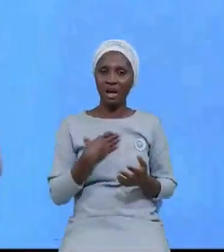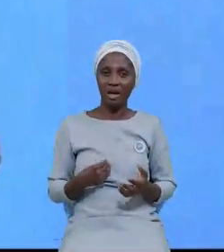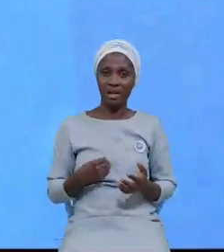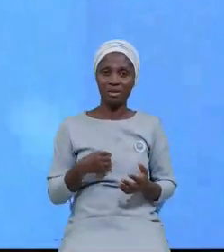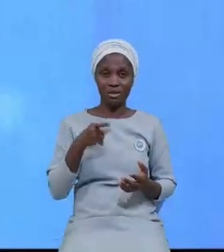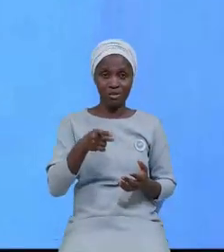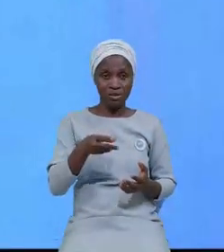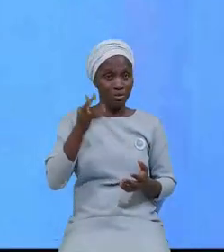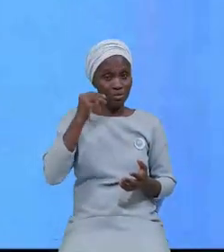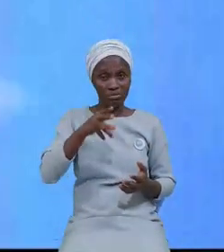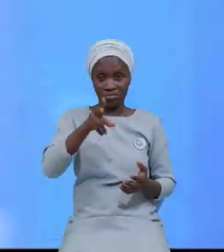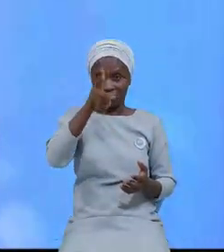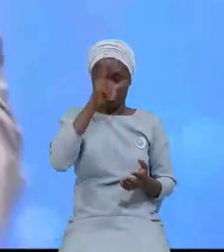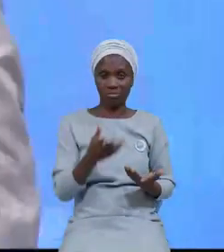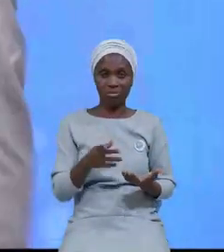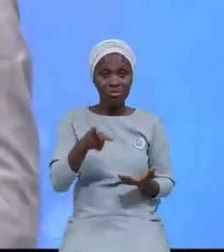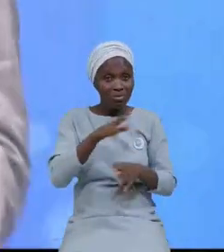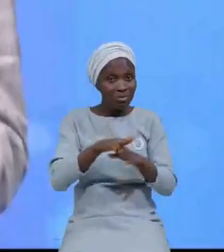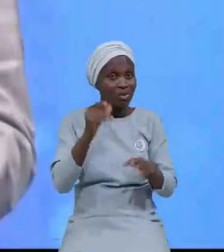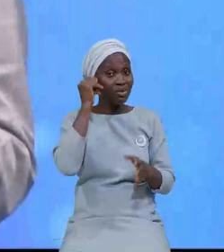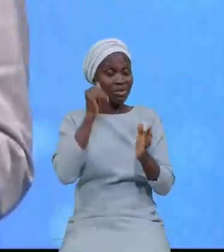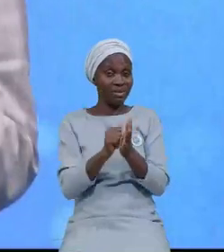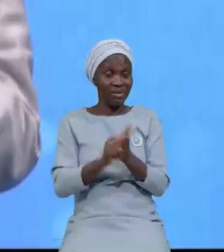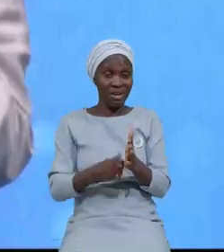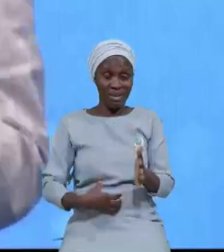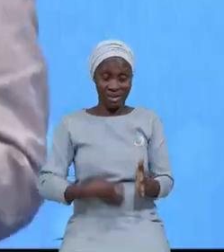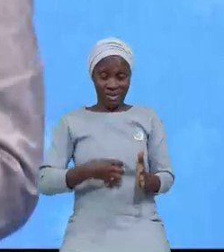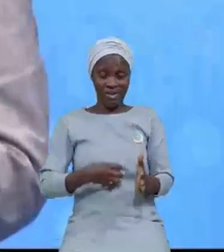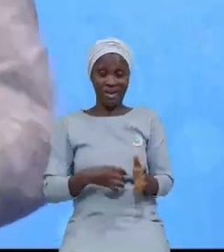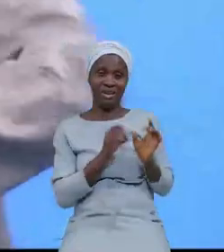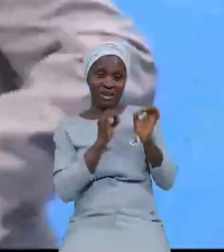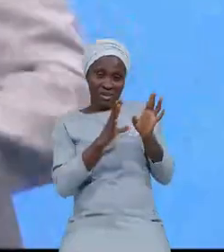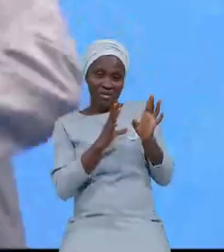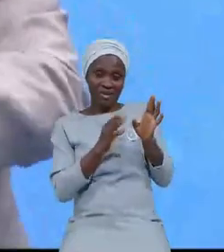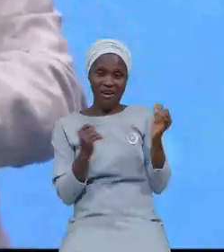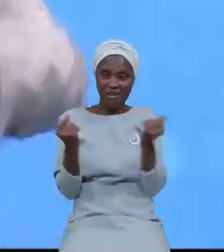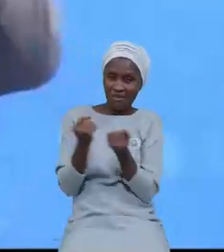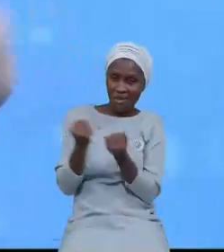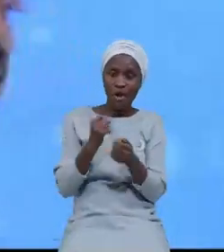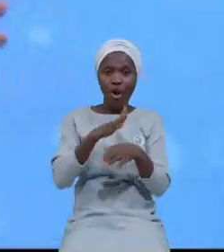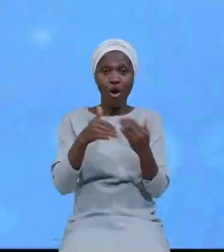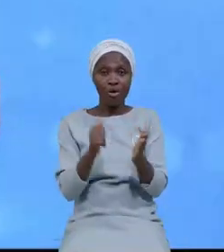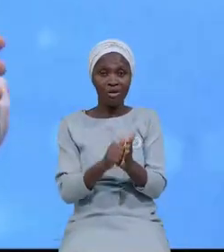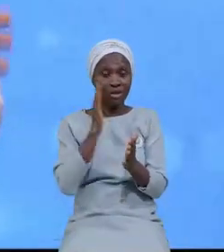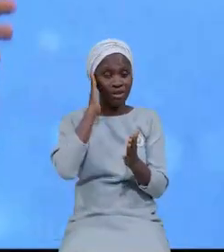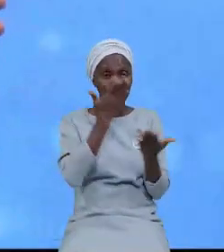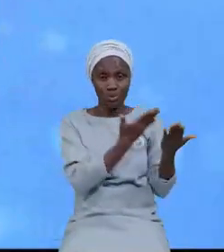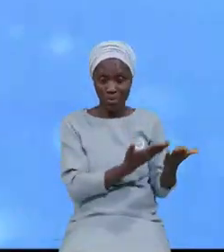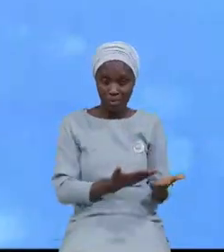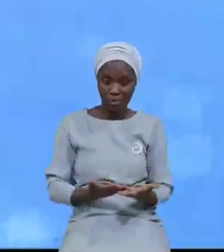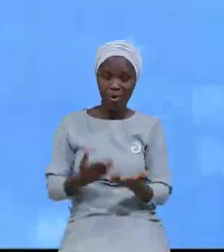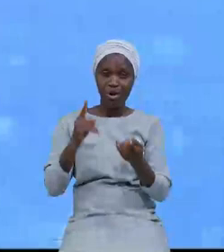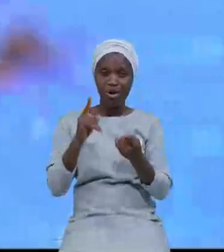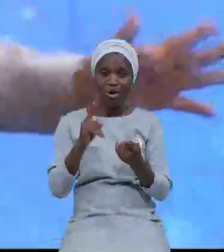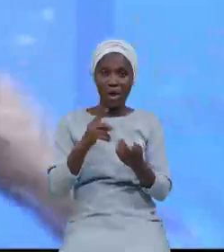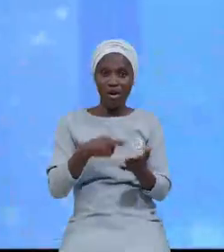pas la colère la haine la violence et les bagarres tout cela va conduire à